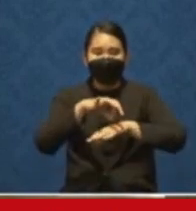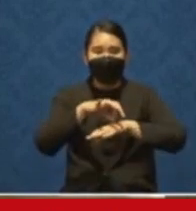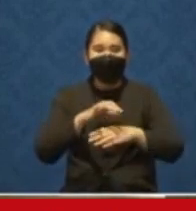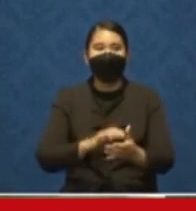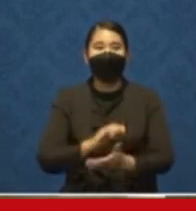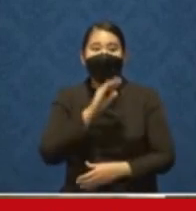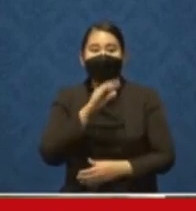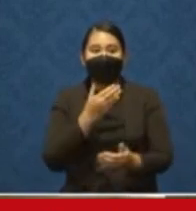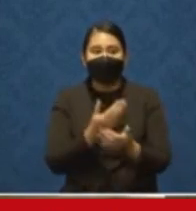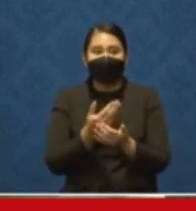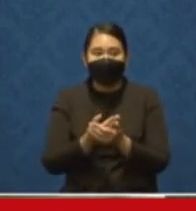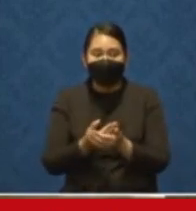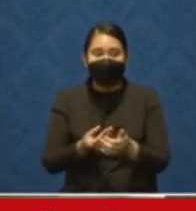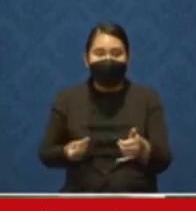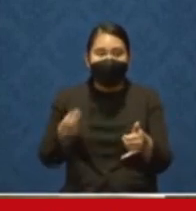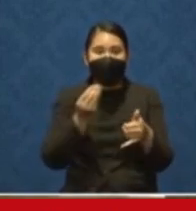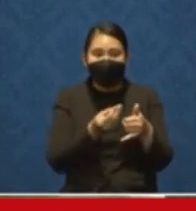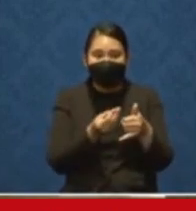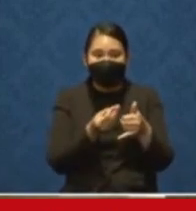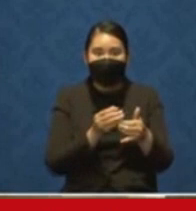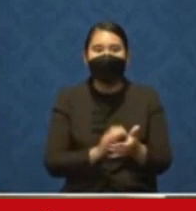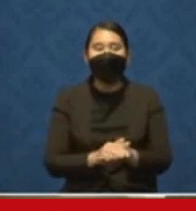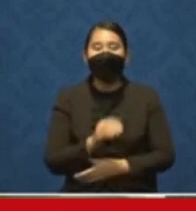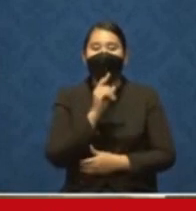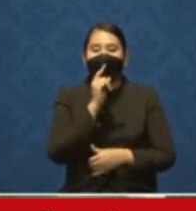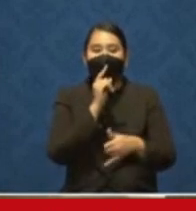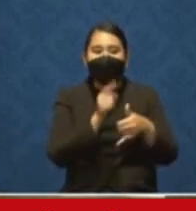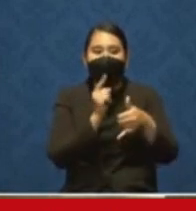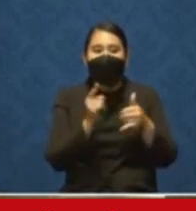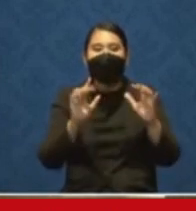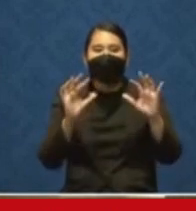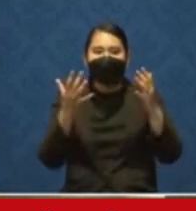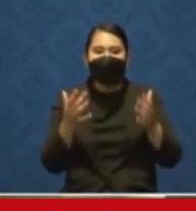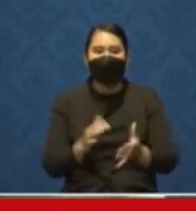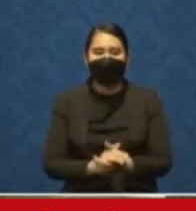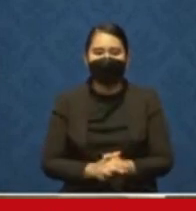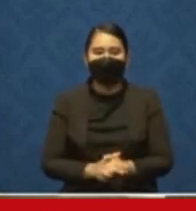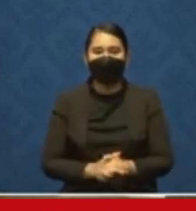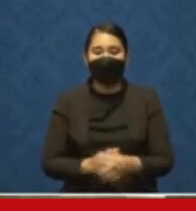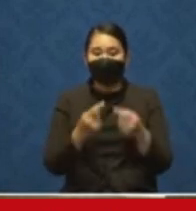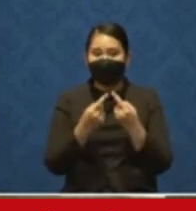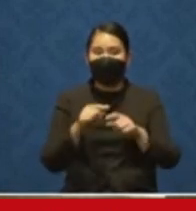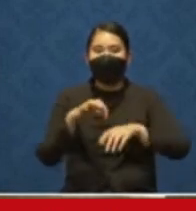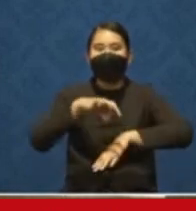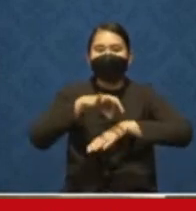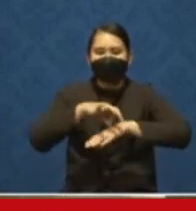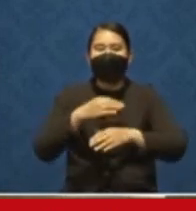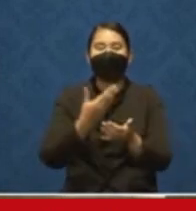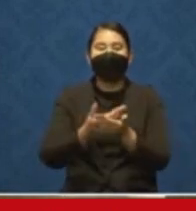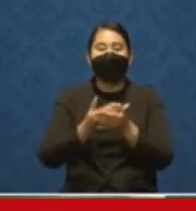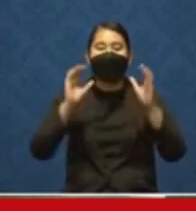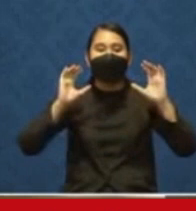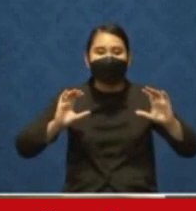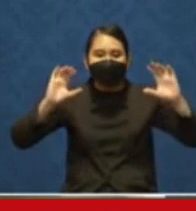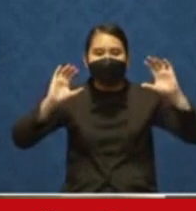เนี่ยหมอเขาจะน้อยใจไหมค่ะตำแหน่งนี้ก็เป็นท่านพักเขื่อนจ้างเองเนี่ยท่าน